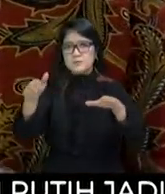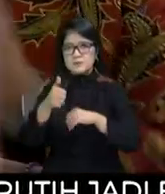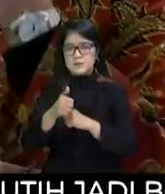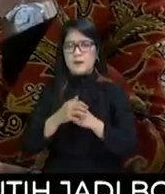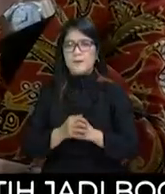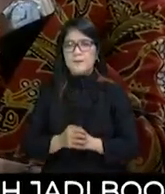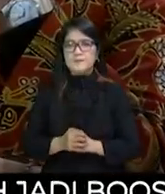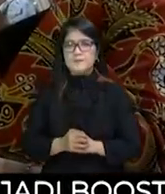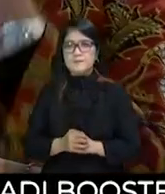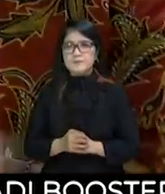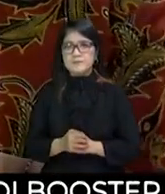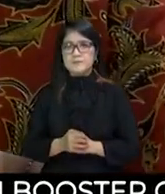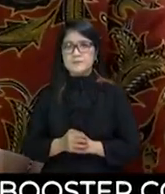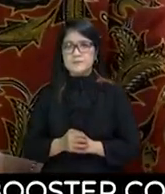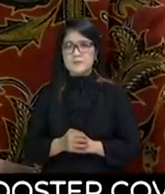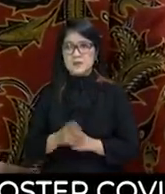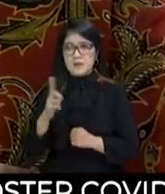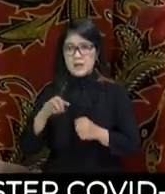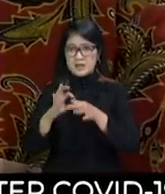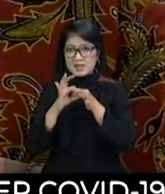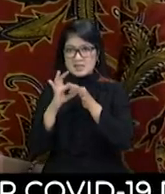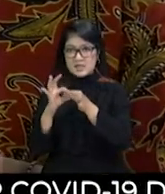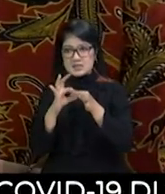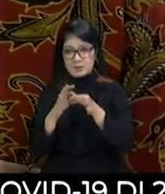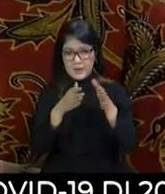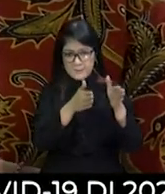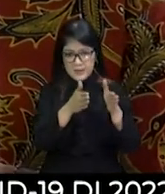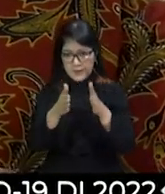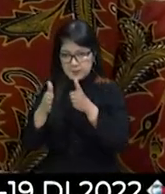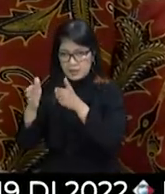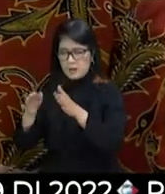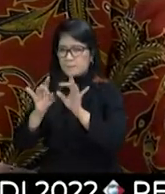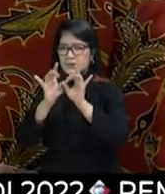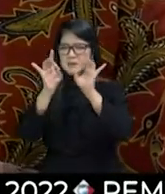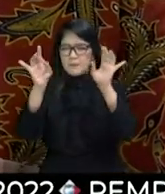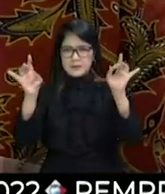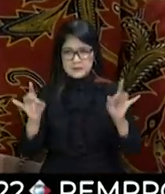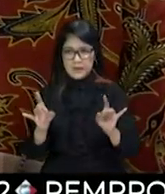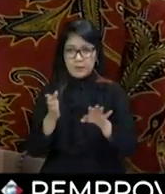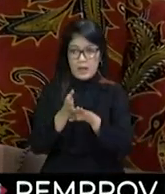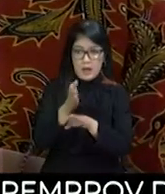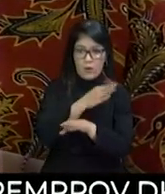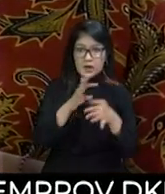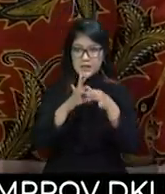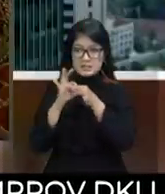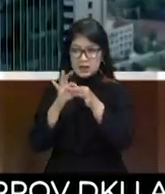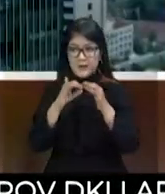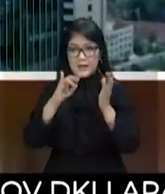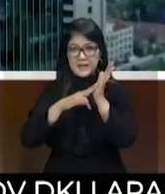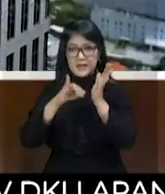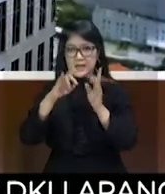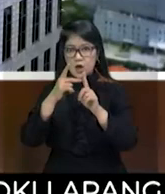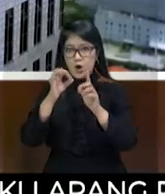Tentunya ini akan kerjasamanya di banyak bidang. Awalnya adalah kerjasama IndiHome dengan Vision Plus,